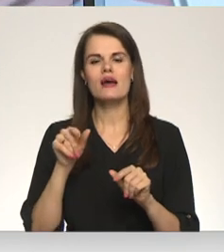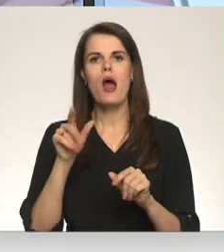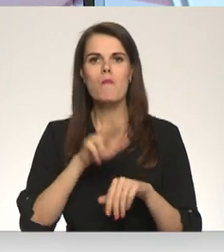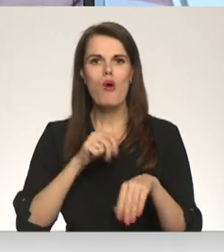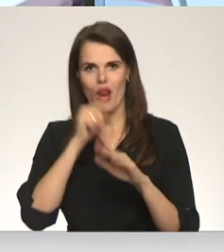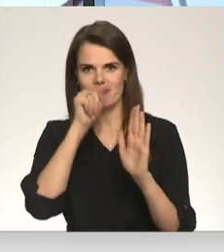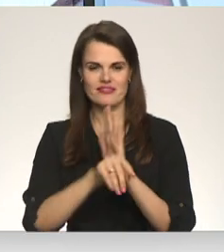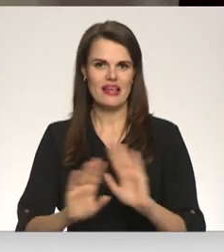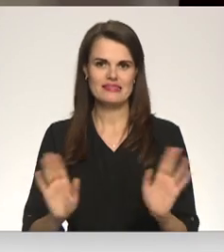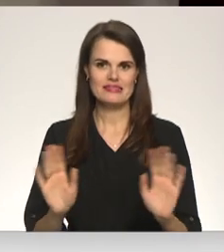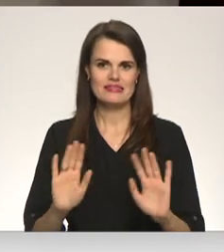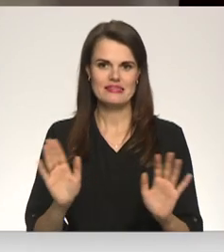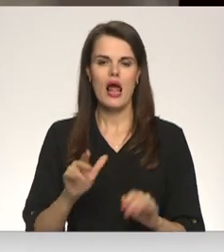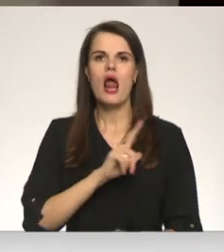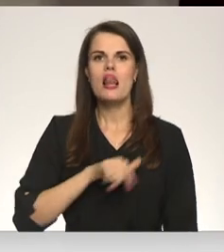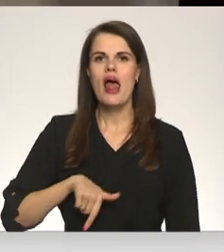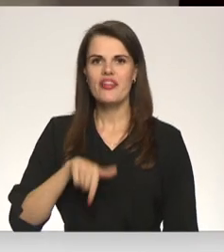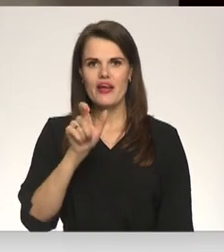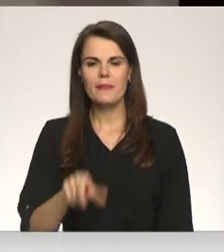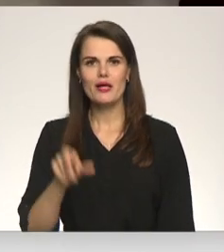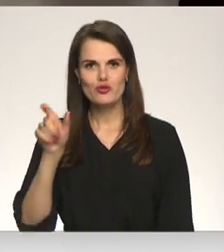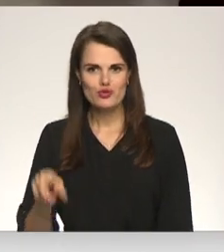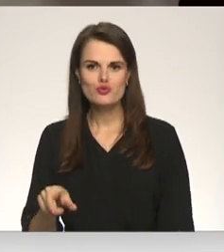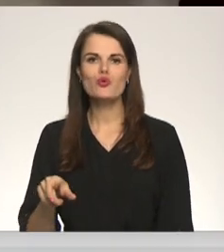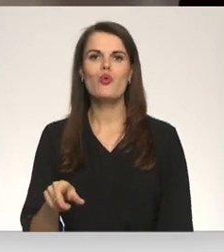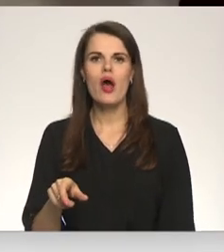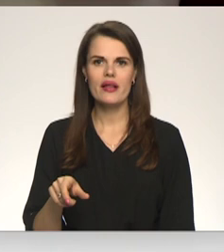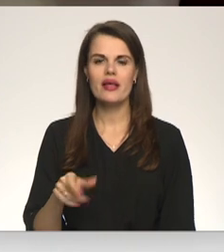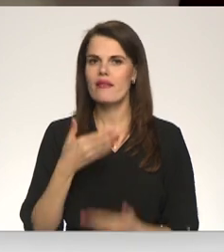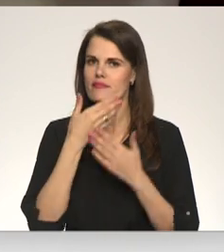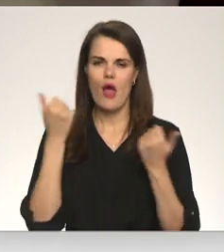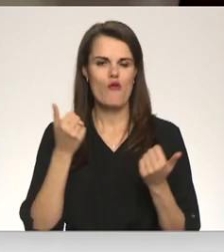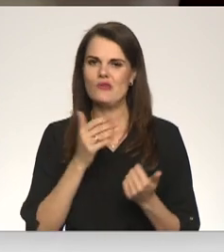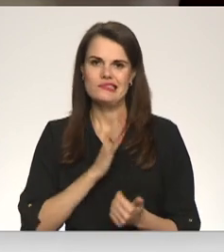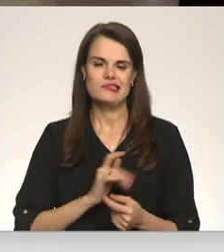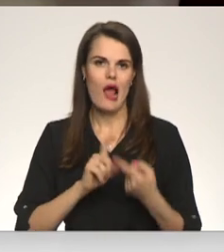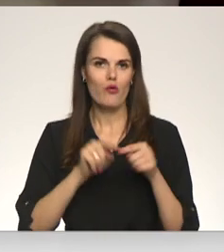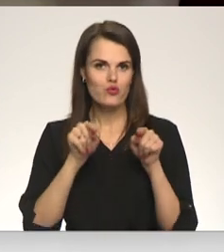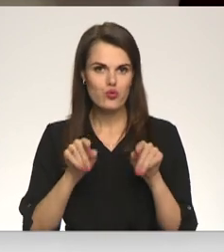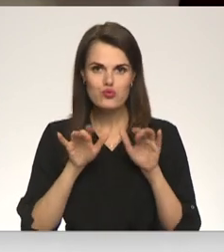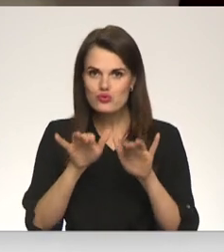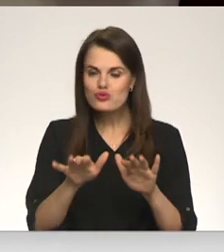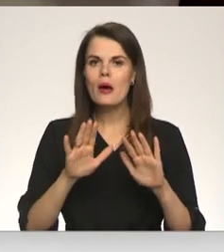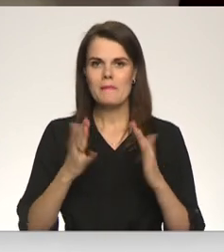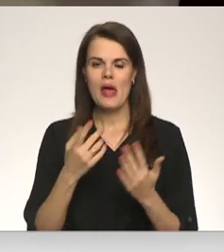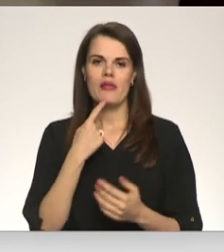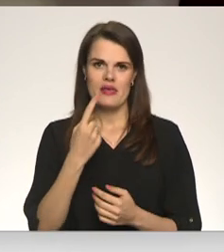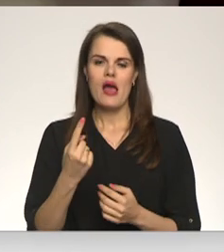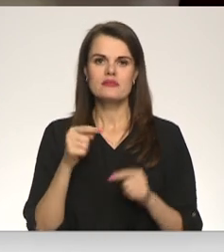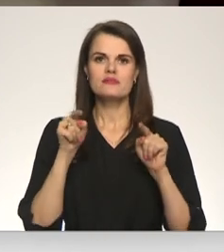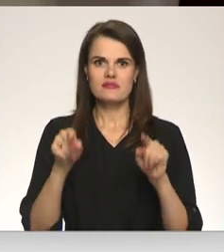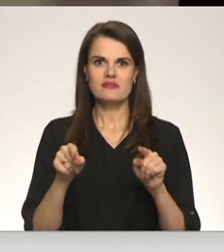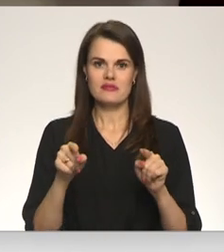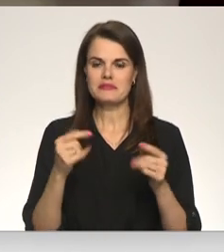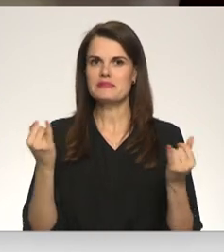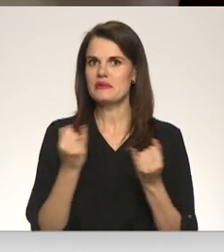likumsargu iesaisti. Latvijas pilsoņi tātad iedzīvotāji nav cietuši, bet jāsaka, ka tas ir arī tas